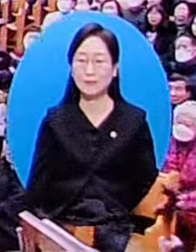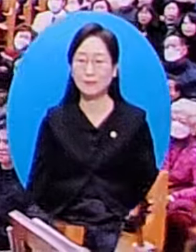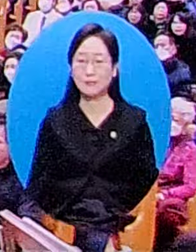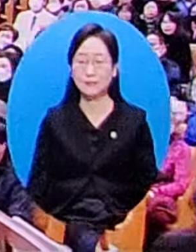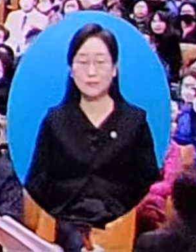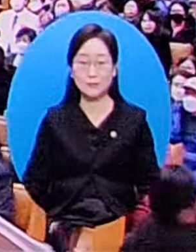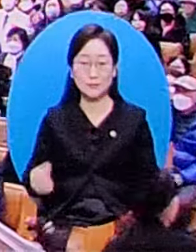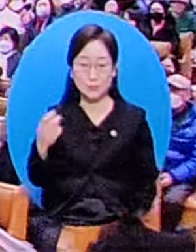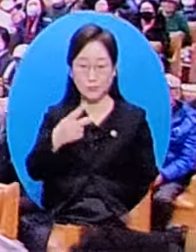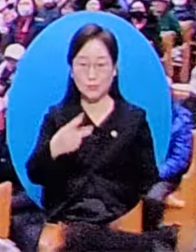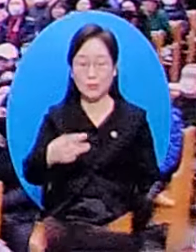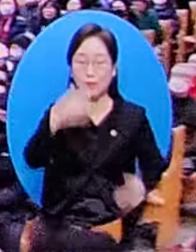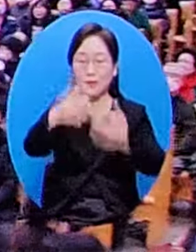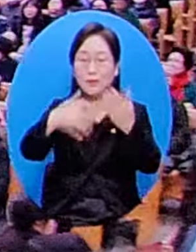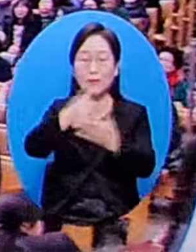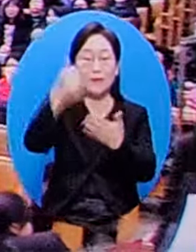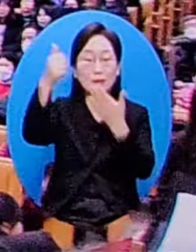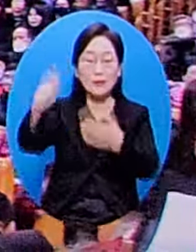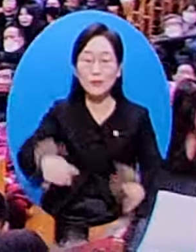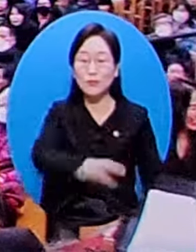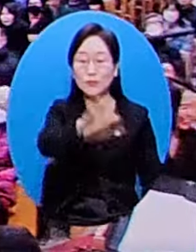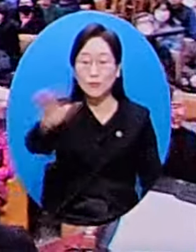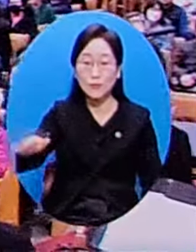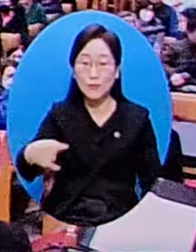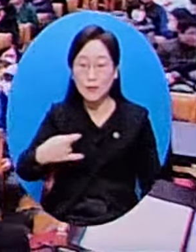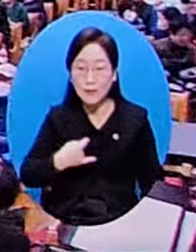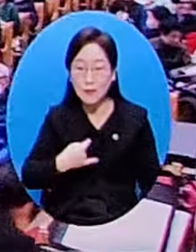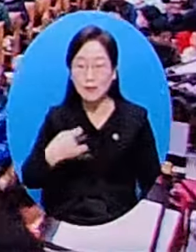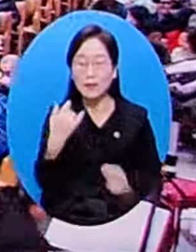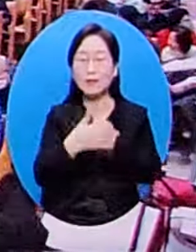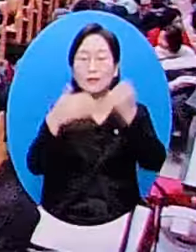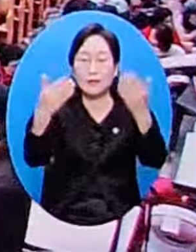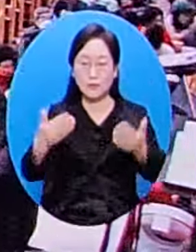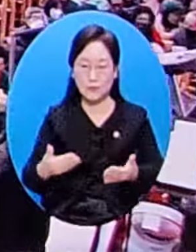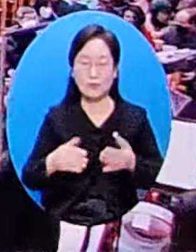한 번 더 인사합니다. 하나님께서 우리에게 은혜를 주실 것입니다.